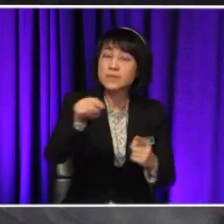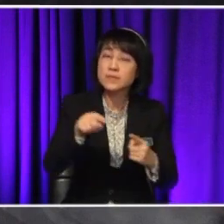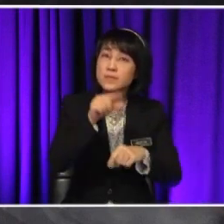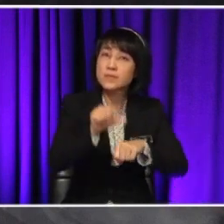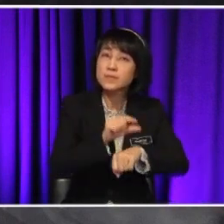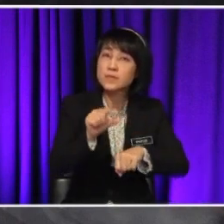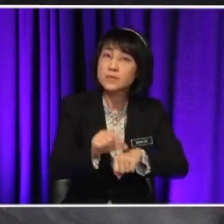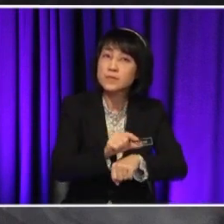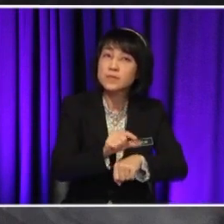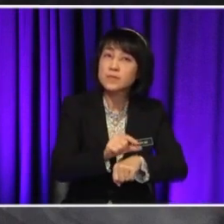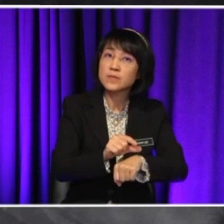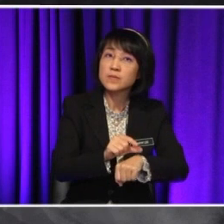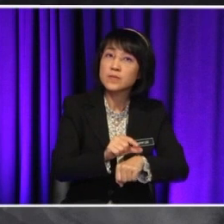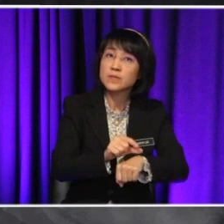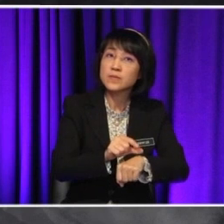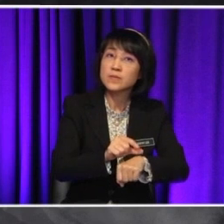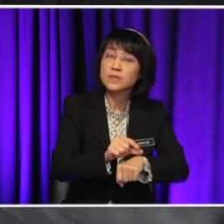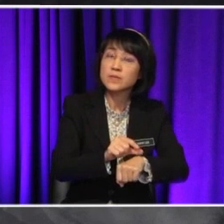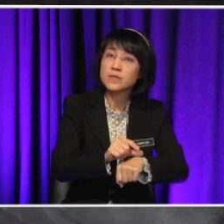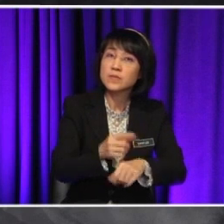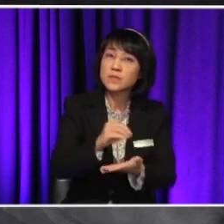guna smart apa ni?